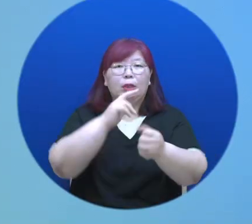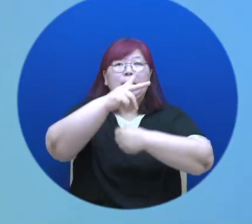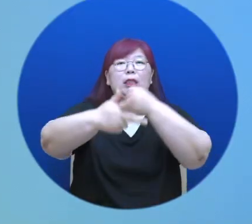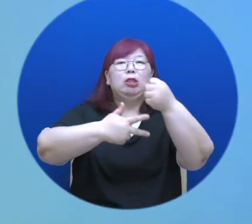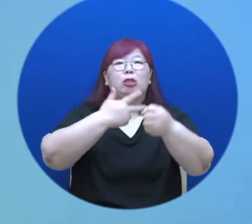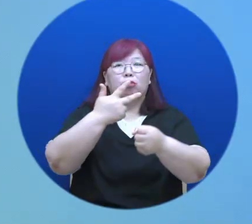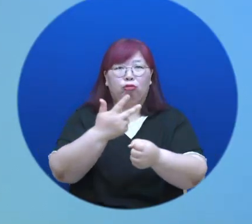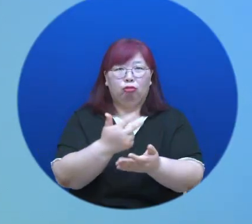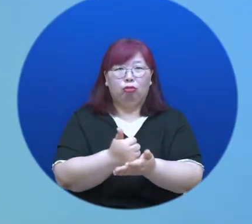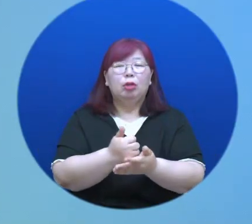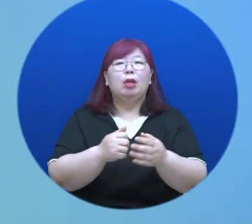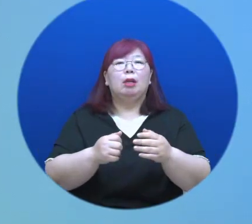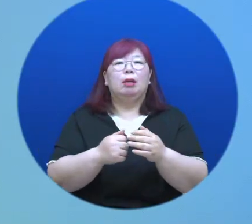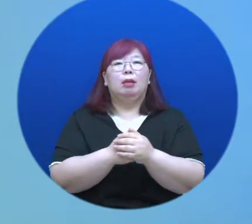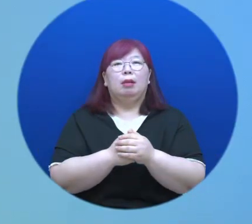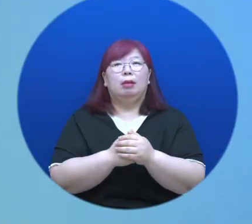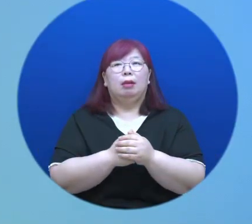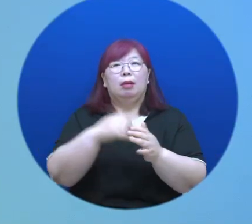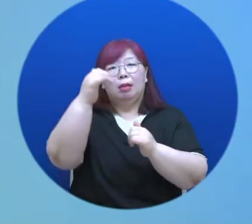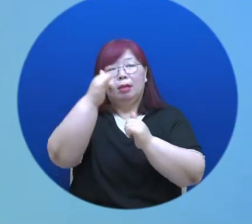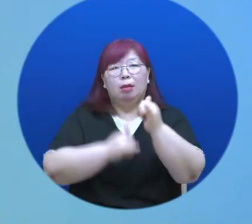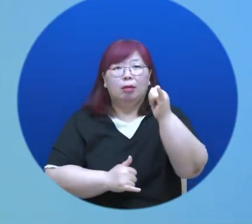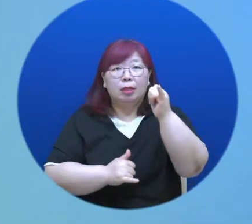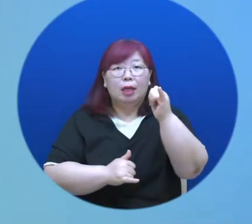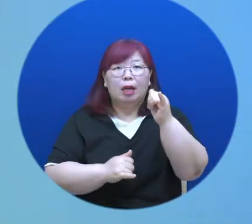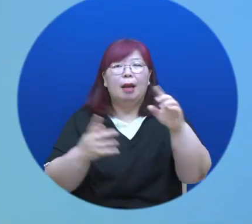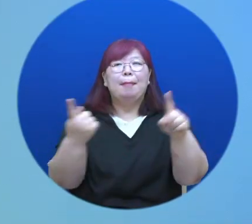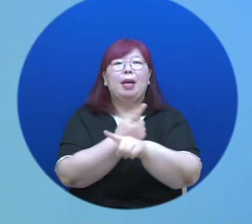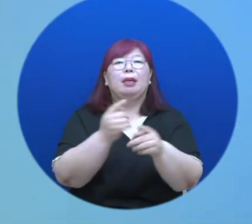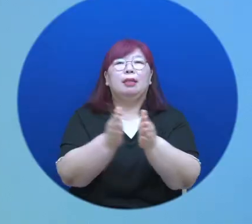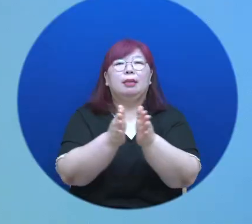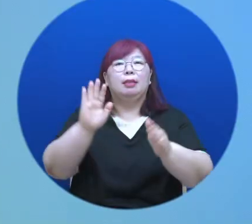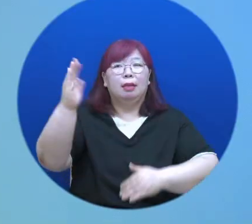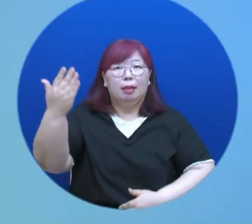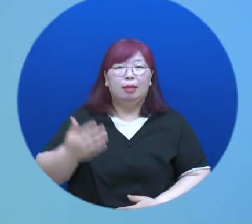반전이 그렇게 시작이 되는 거예요.